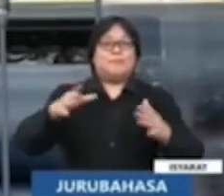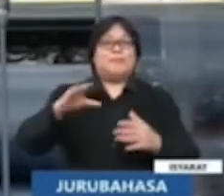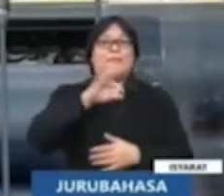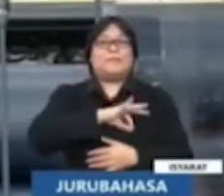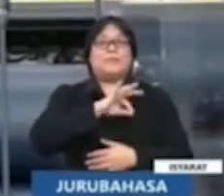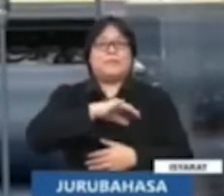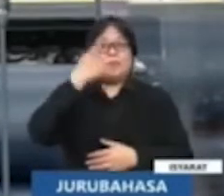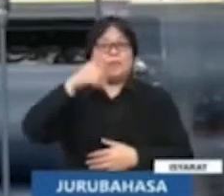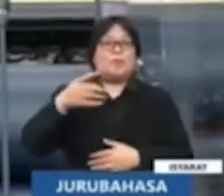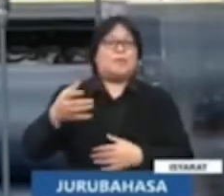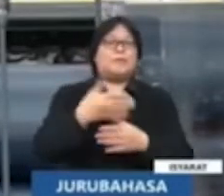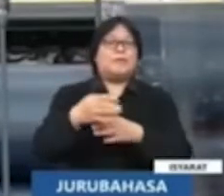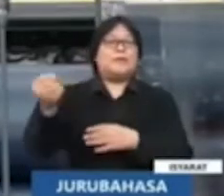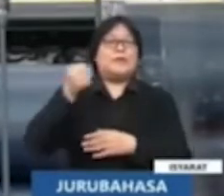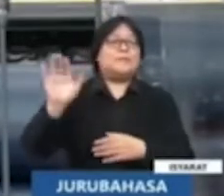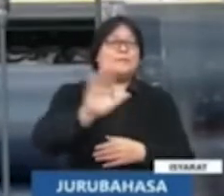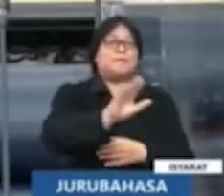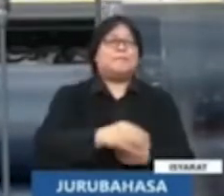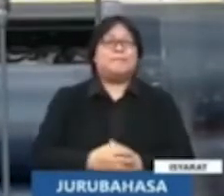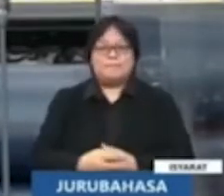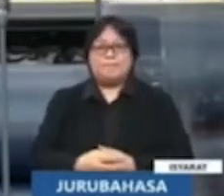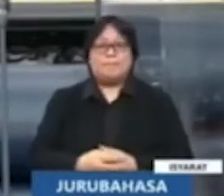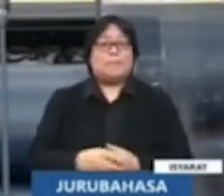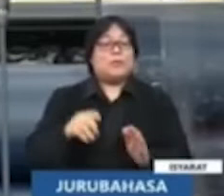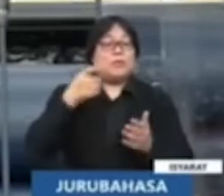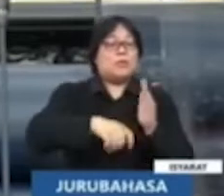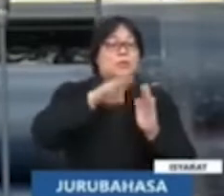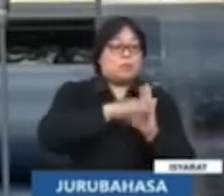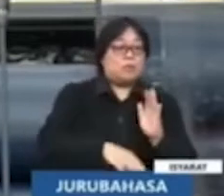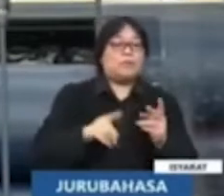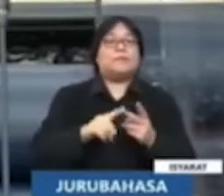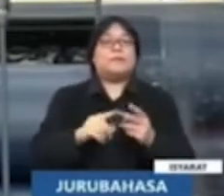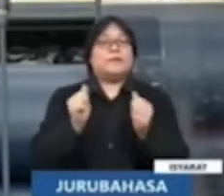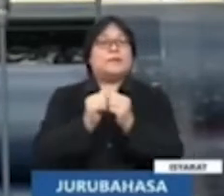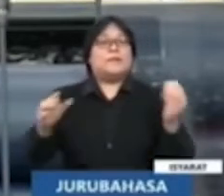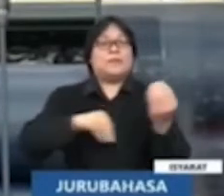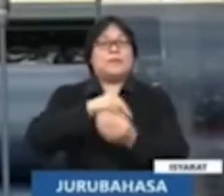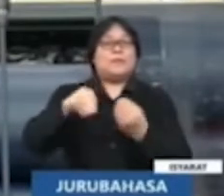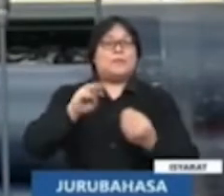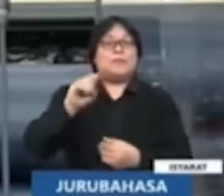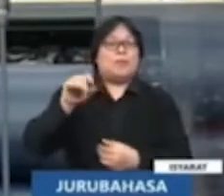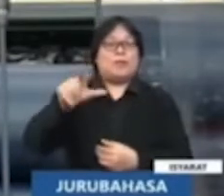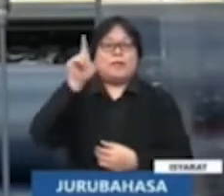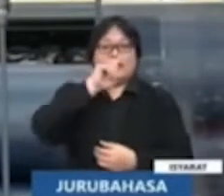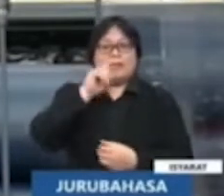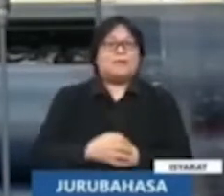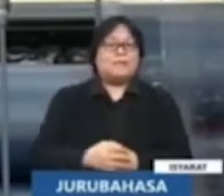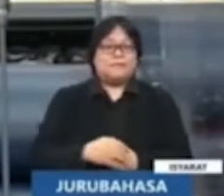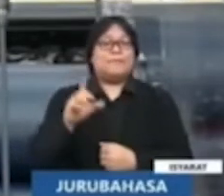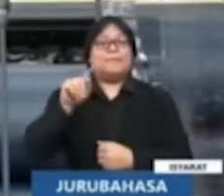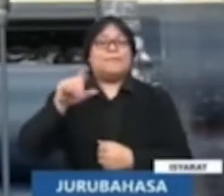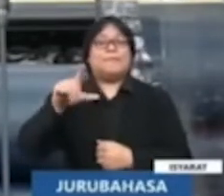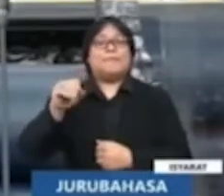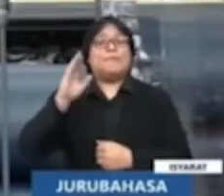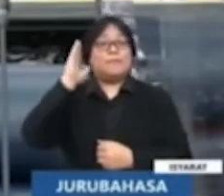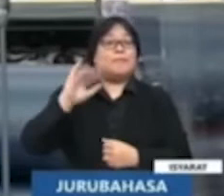dividen kepada pemegang saham masing-masing. Selain dari kos yang lebih rendah dan tanpa modal perbelanjaan yang ketara, syarikat